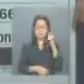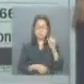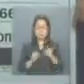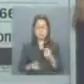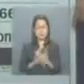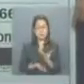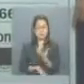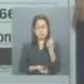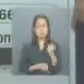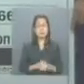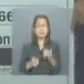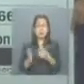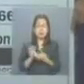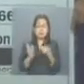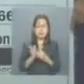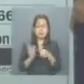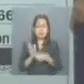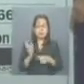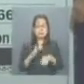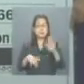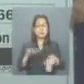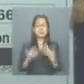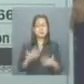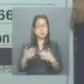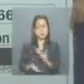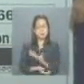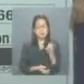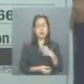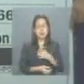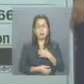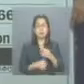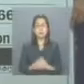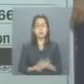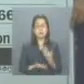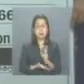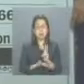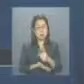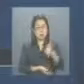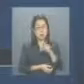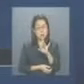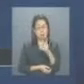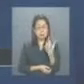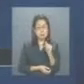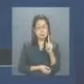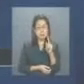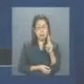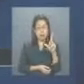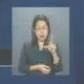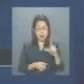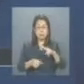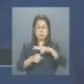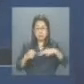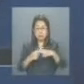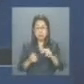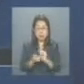จะถูกหักภาษีไปกว่าครึ่งแต่ก็ยังได้รับเงินรางวัลถึง111ล้านดอลลาร์หรือกว่า 3,000 ล้านบาทโด